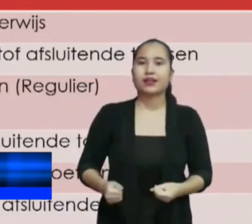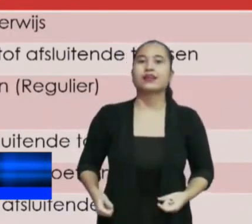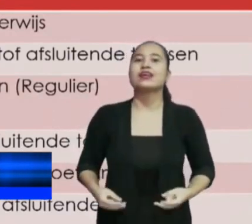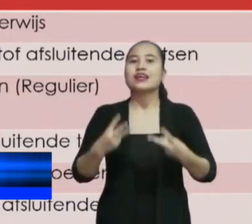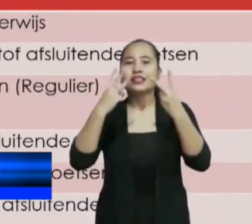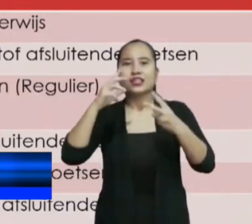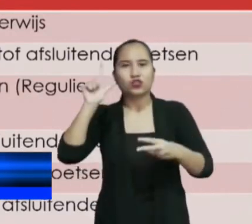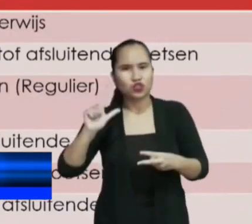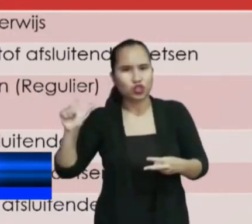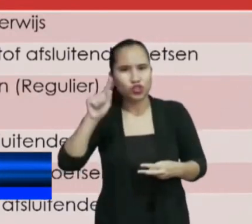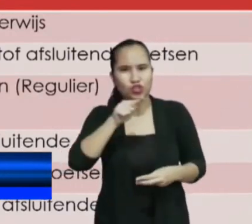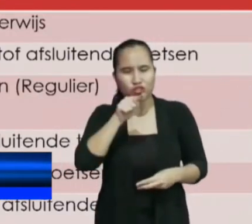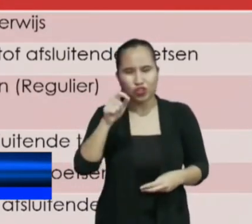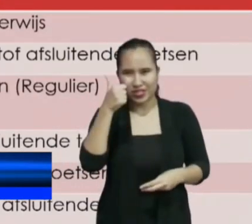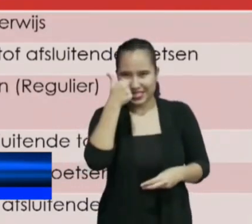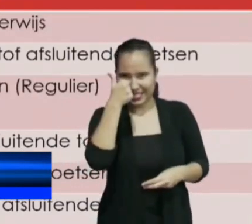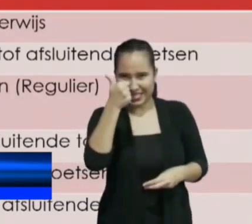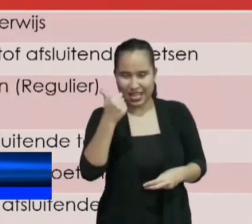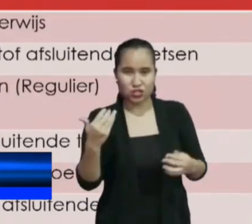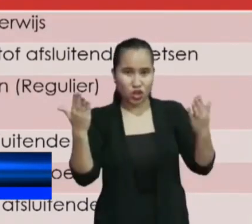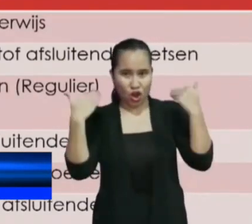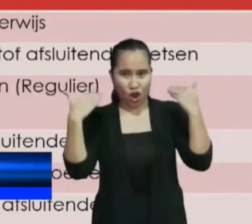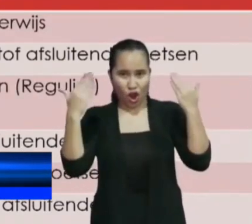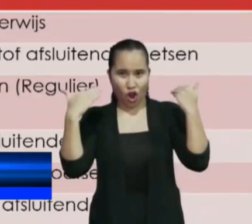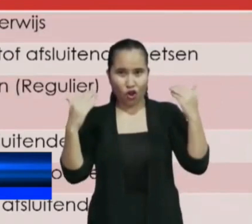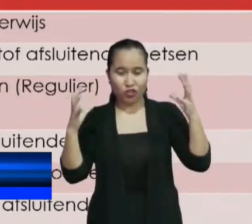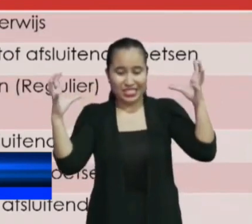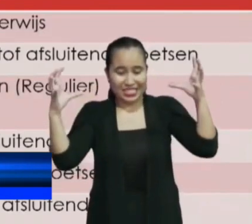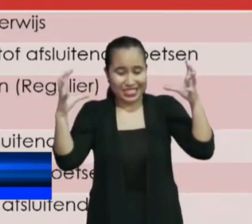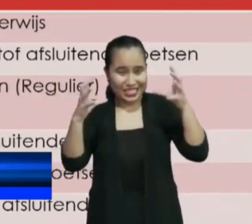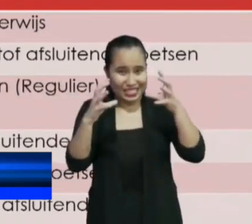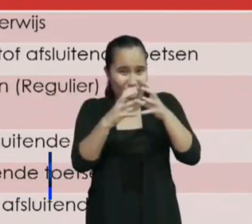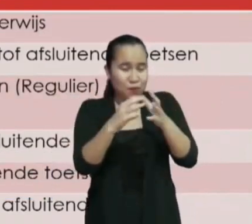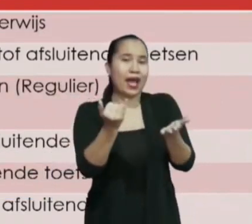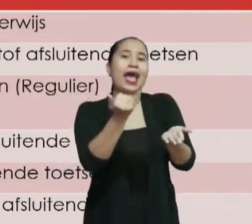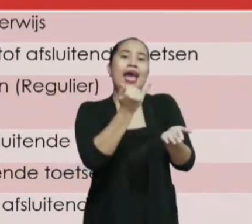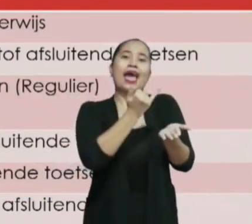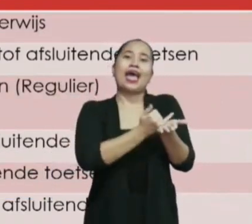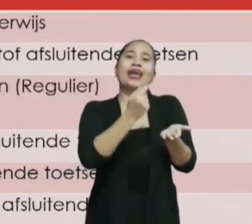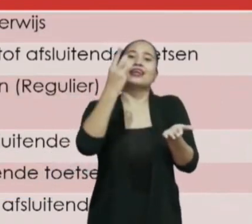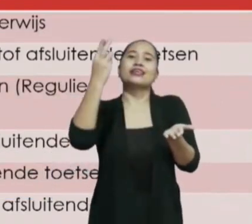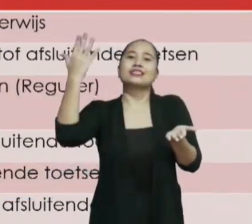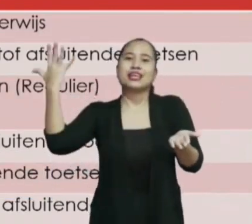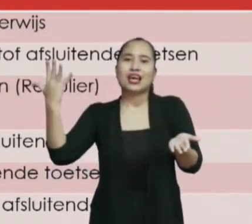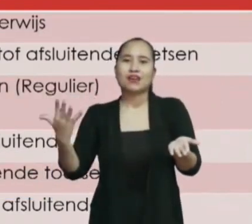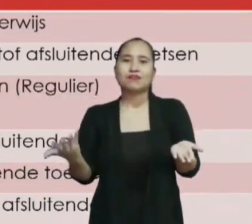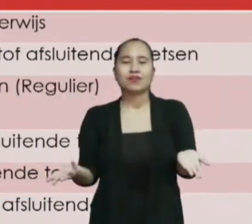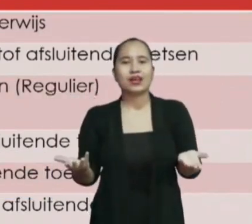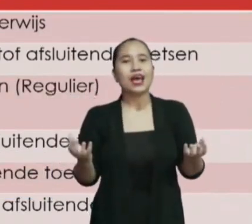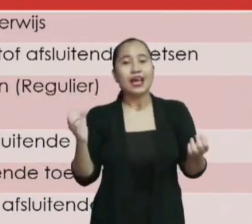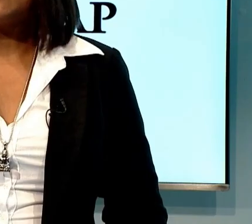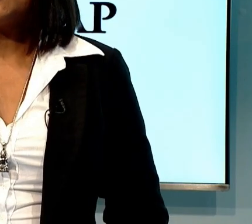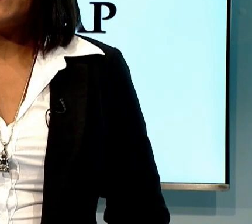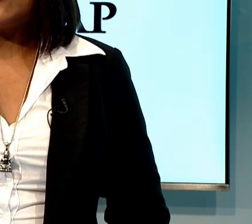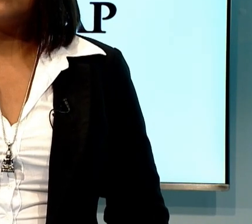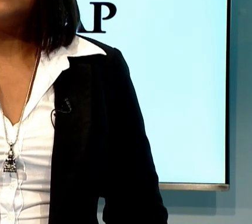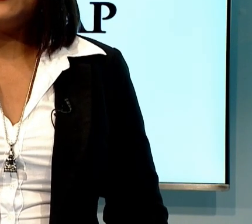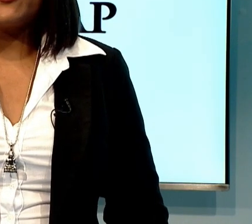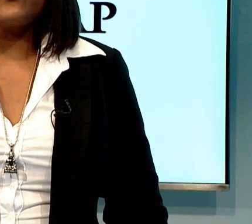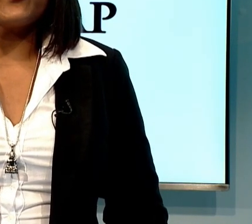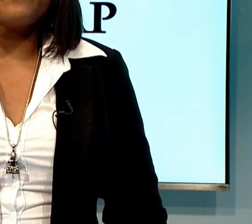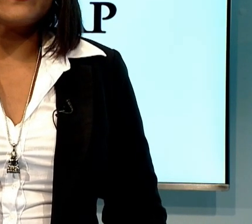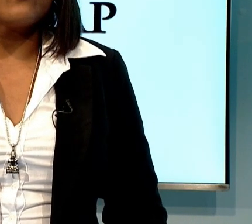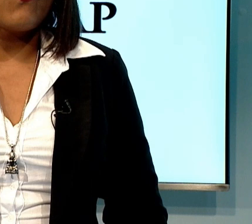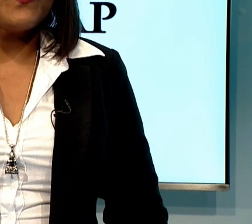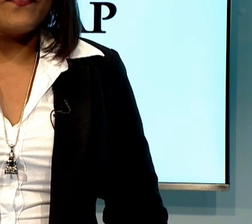juli tot en met 6 augustus, dat dat dan het eindcijfer zal zijn waardoor ze dus in aanmerking kunnen komen. Natasja Benanan,